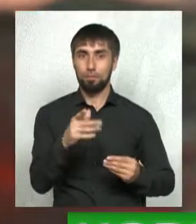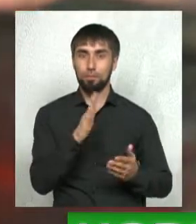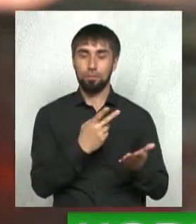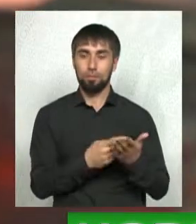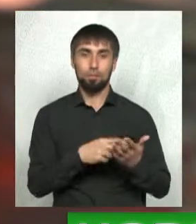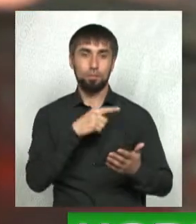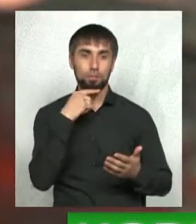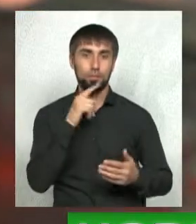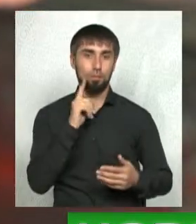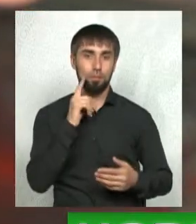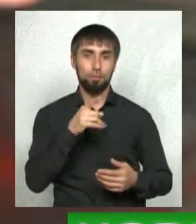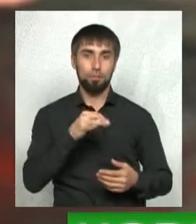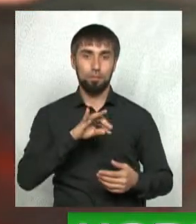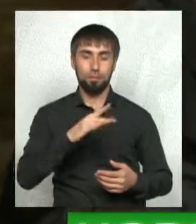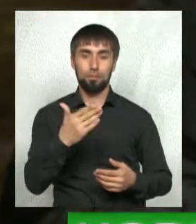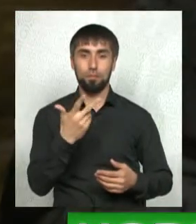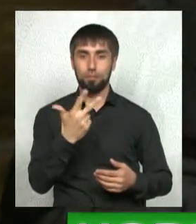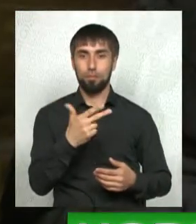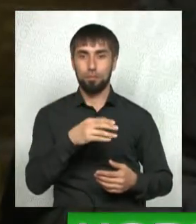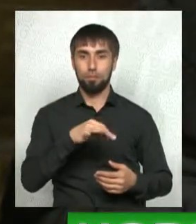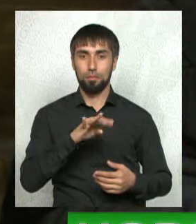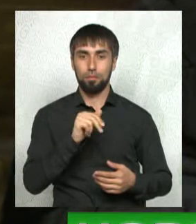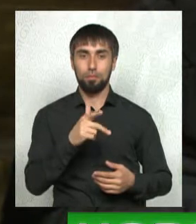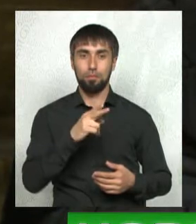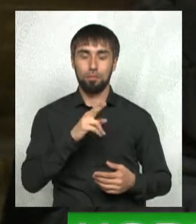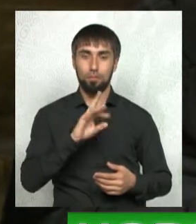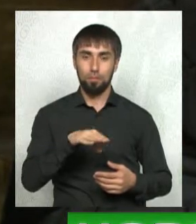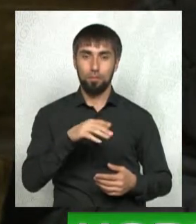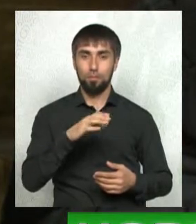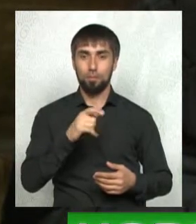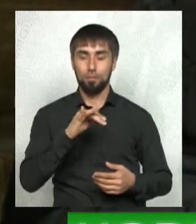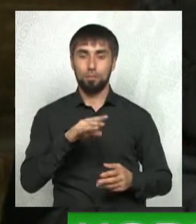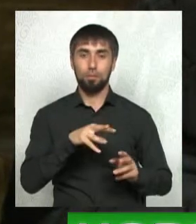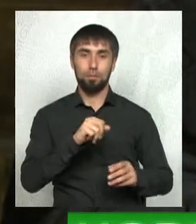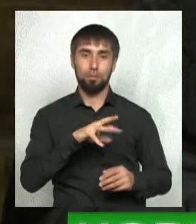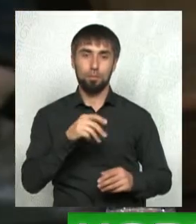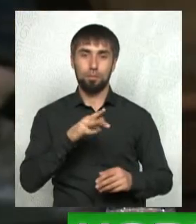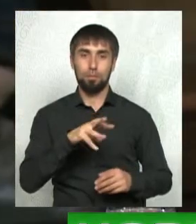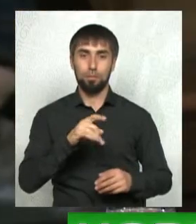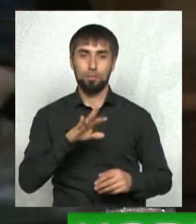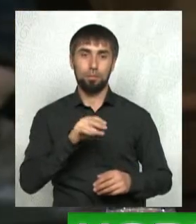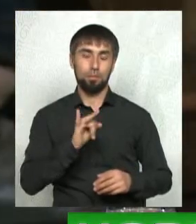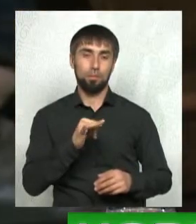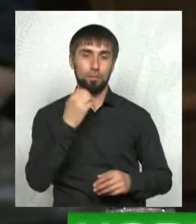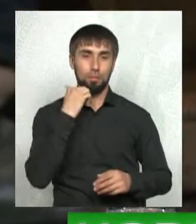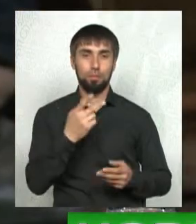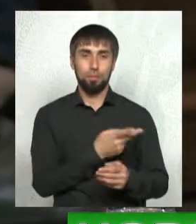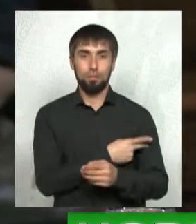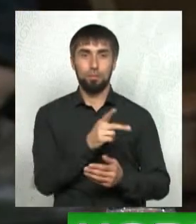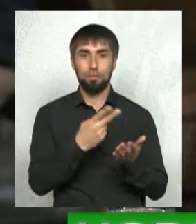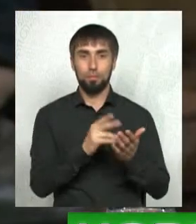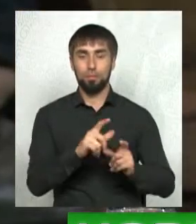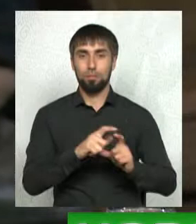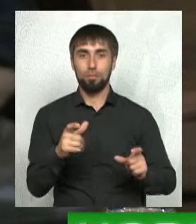суд ингушских юных зрителей 3 постановки. «Кот в сапогах», «Мама для мамонтенка» и «Старая сказка». Их покажут в